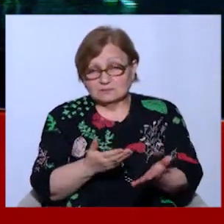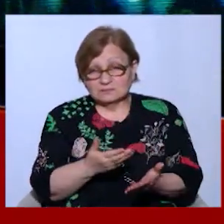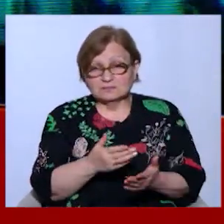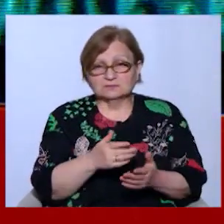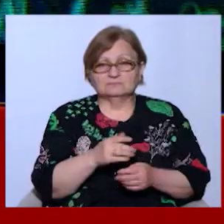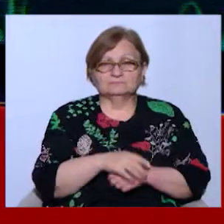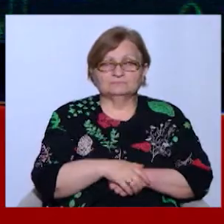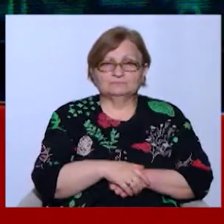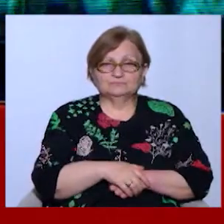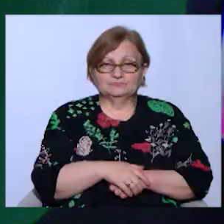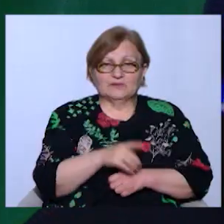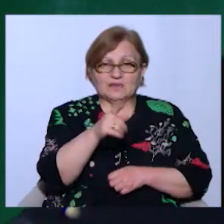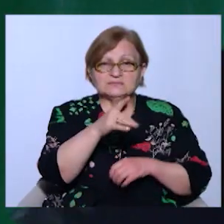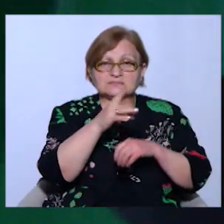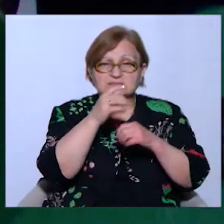წრეწირი ეს ცენტრი.